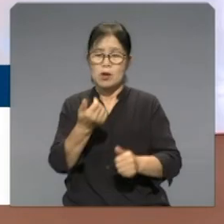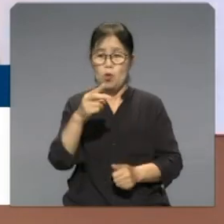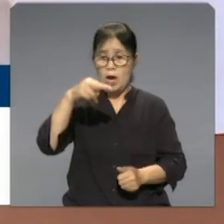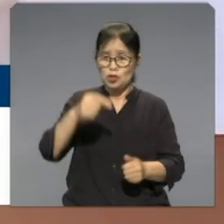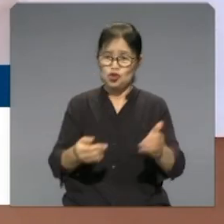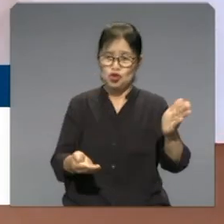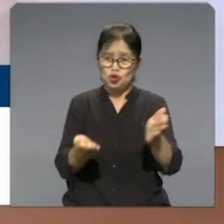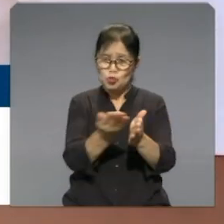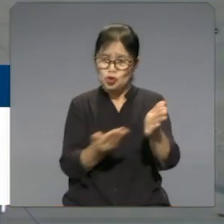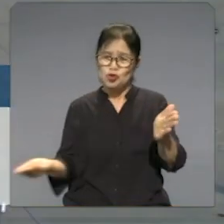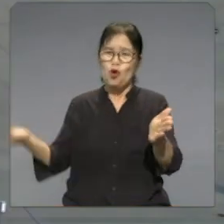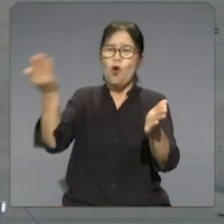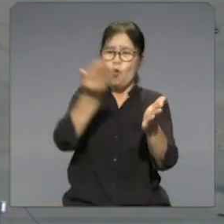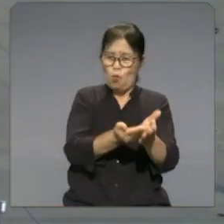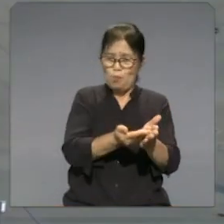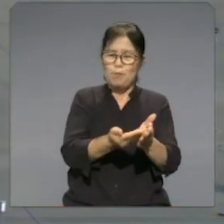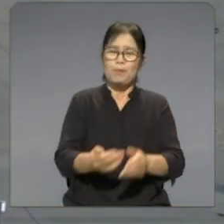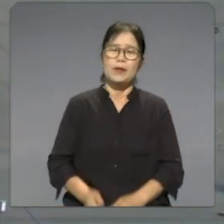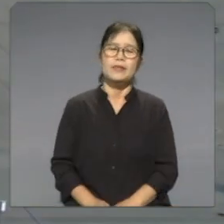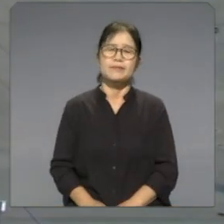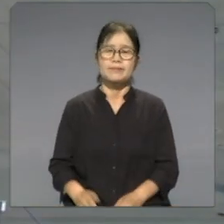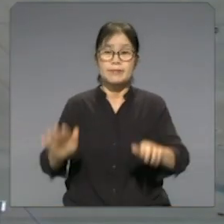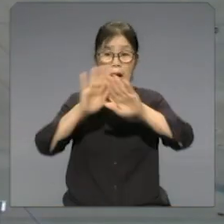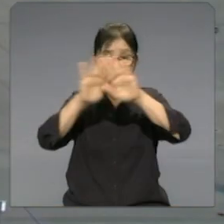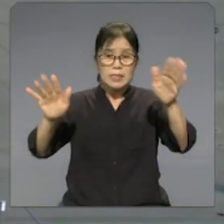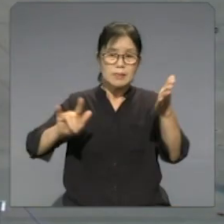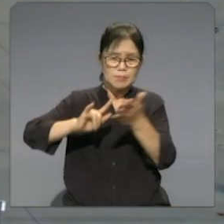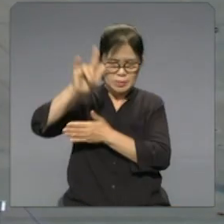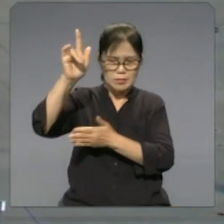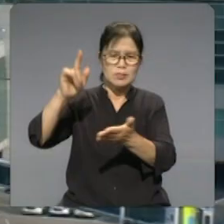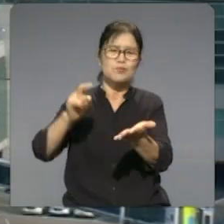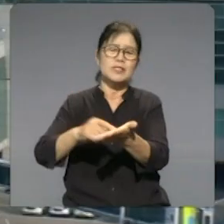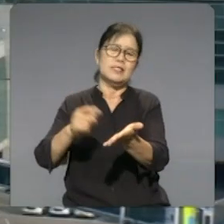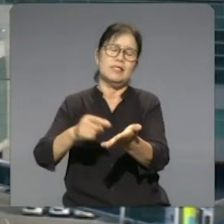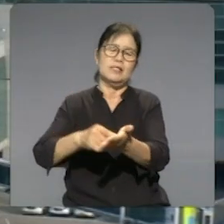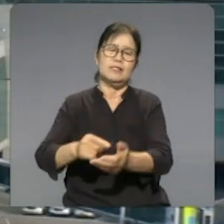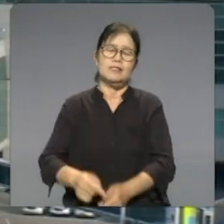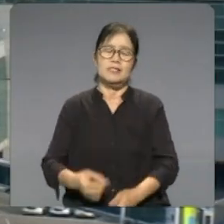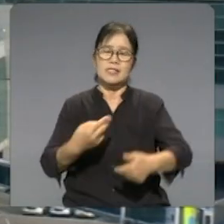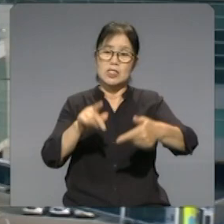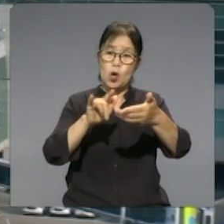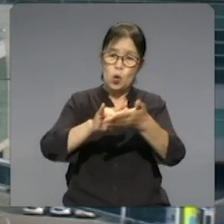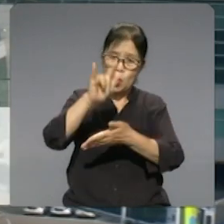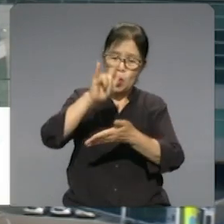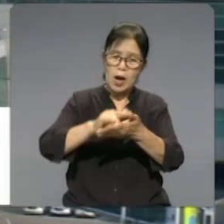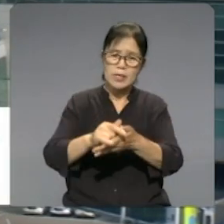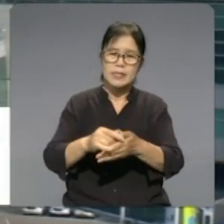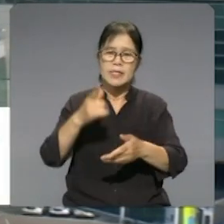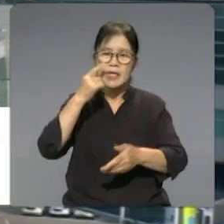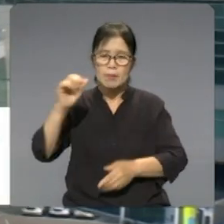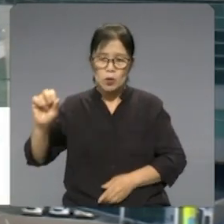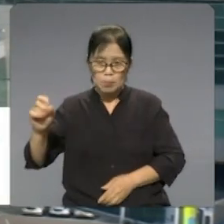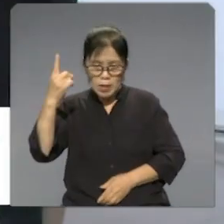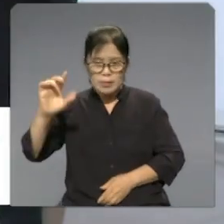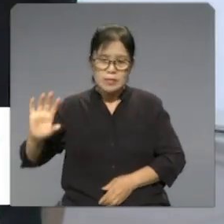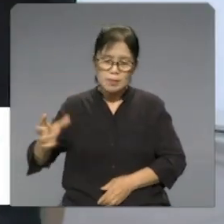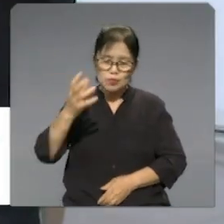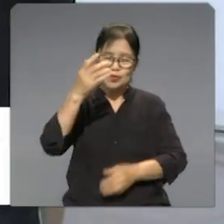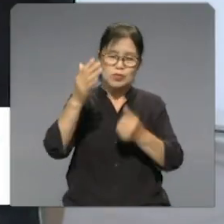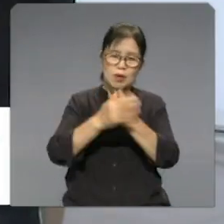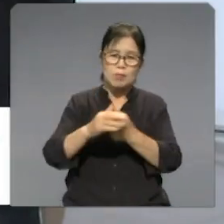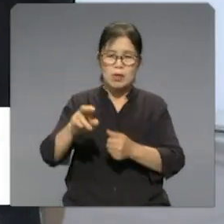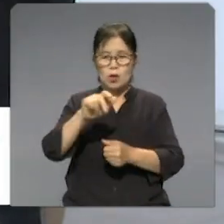하수부두로 피항 왔어요. 하늘길 운항에도 비상이 걸렸습니다. 인천공항은 일본발 태풍 영향으로